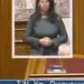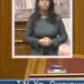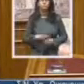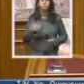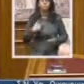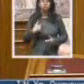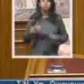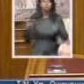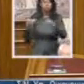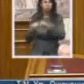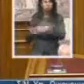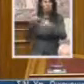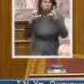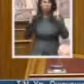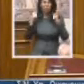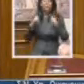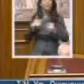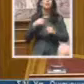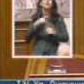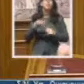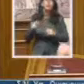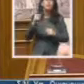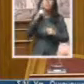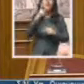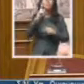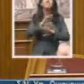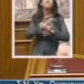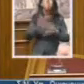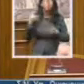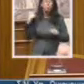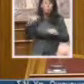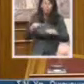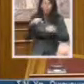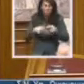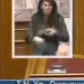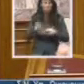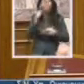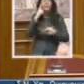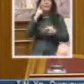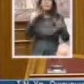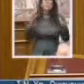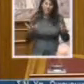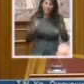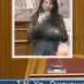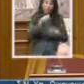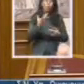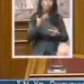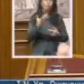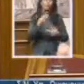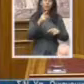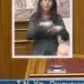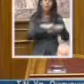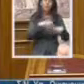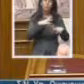η παράταξη Νέας Δημοκρατίας ποτέ δεν το κατάλαβε, ποτέ δεν πρόκειται να καταλάβει. Γι' αυτό και οι Έλληνες πολίτες συχνά, μετά από